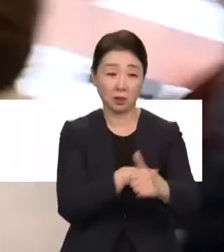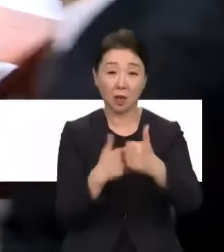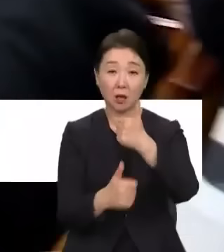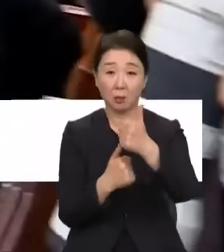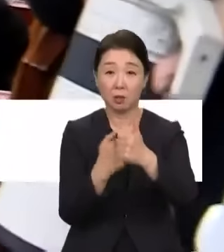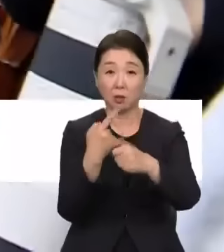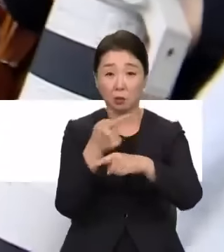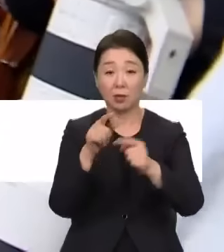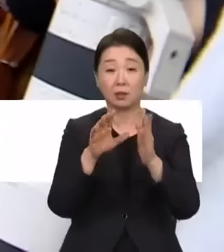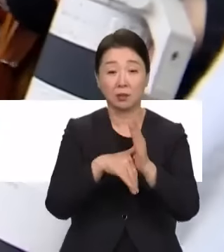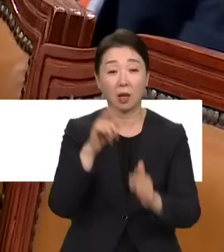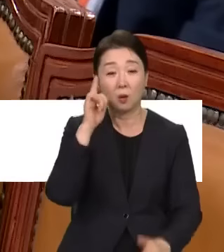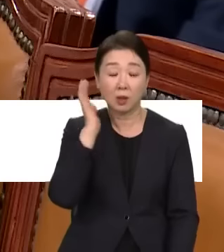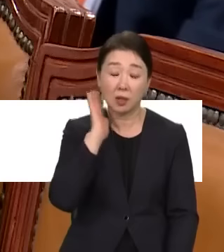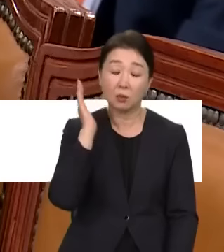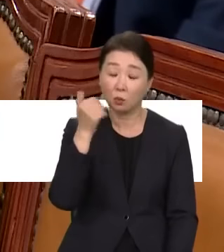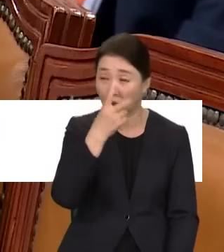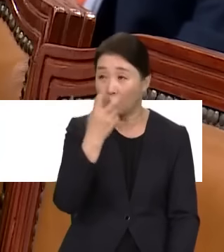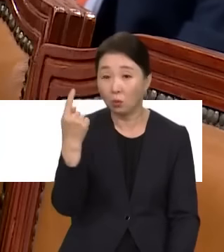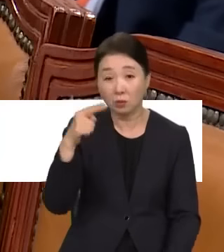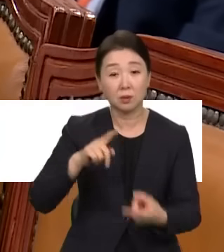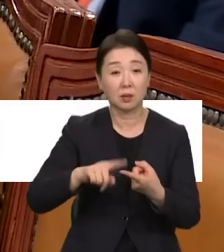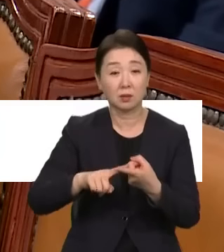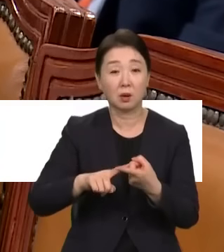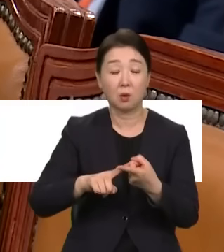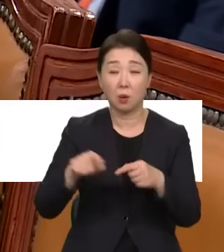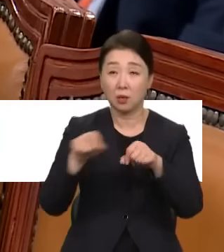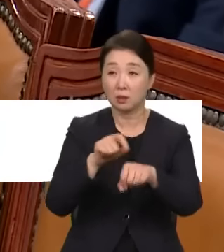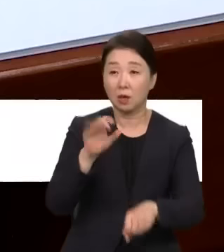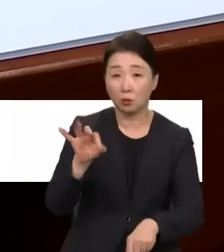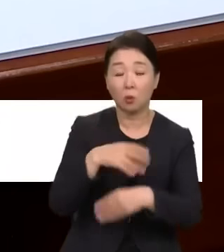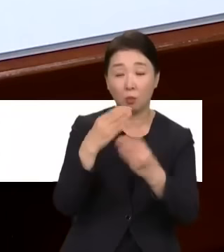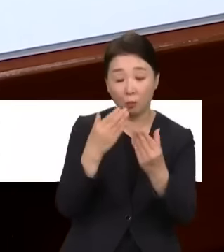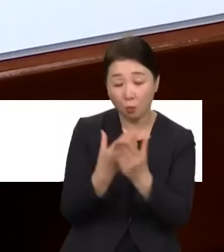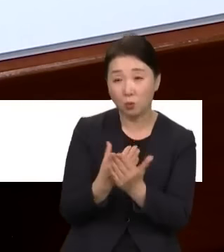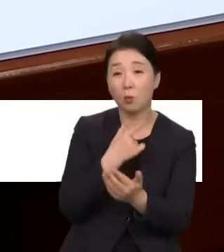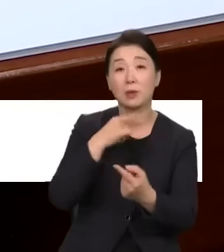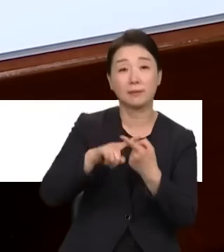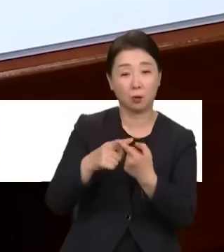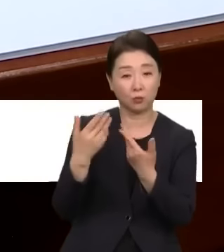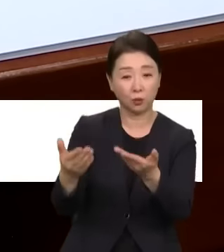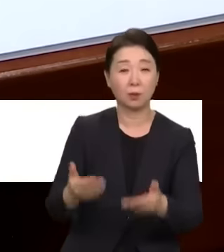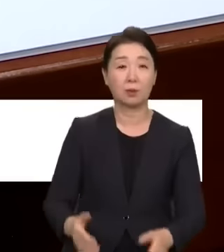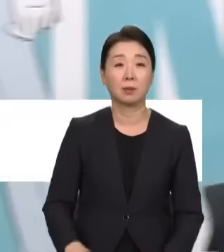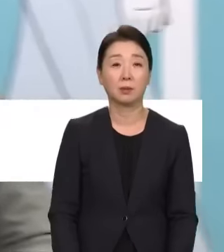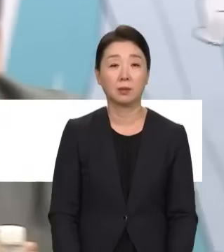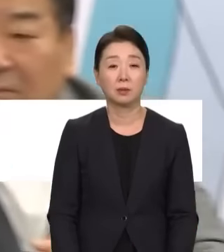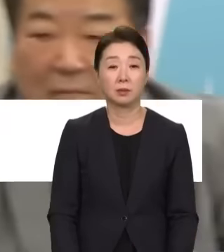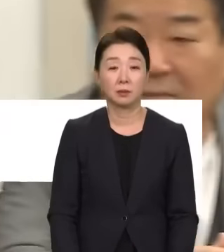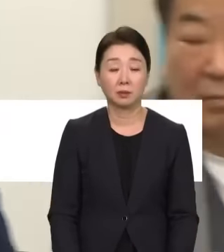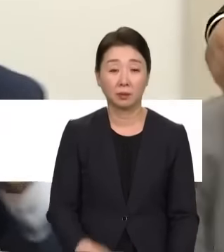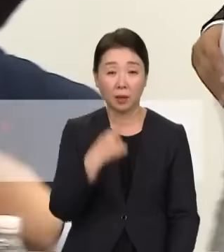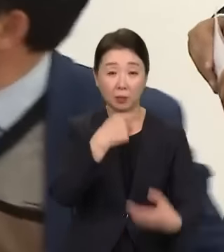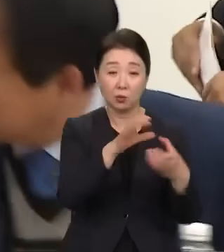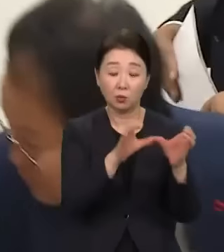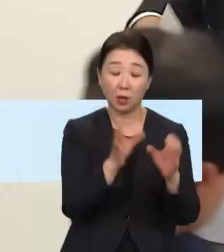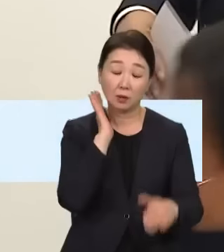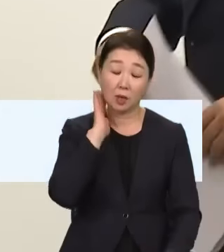과정에서 용처를 밝힌 대통령 경호처에 대해서는 특활비 일부를 정부 원안대로 유지하기로 했습니다. 민주당은